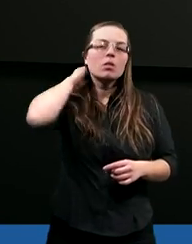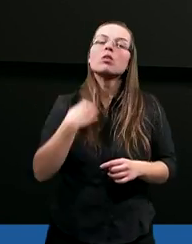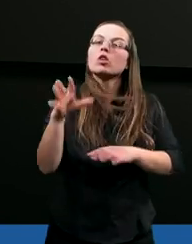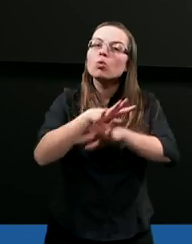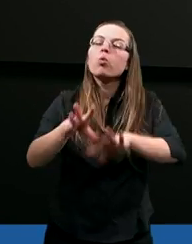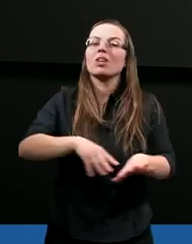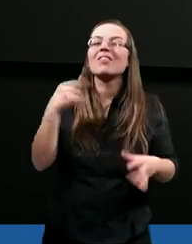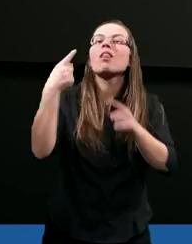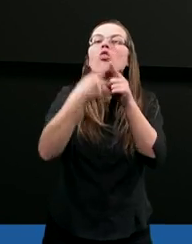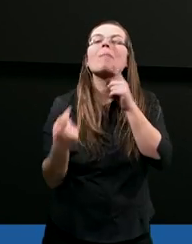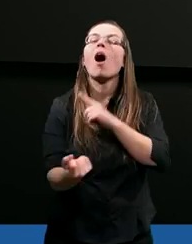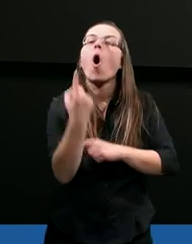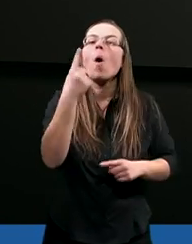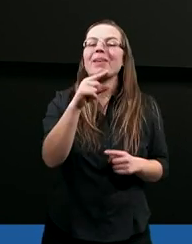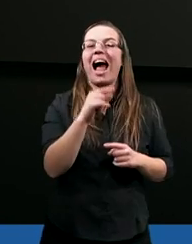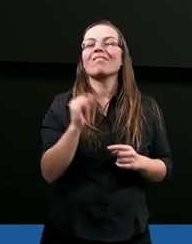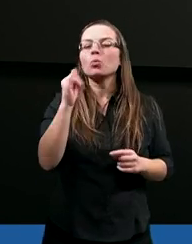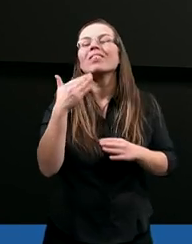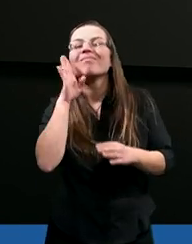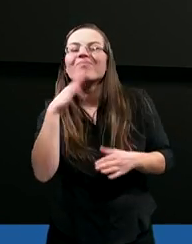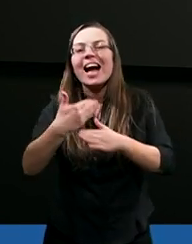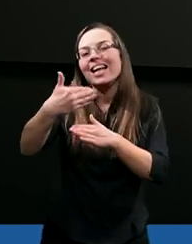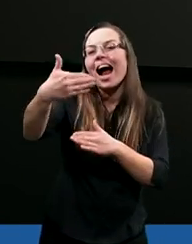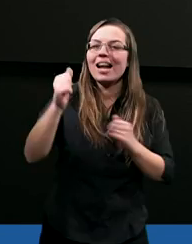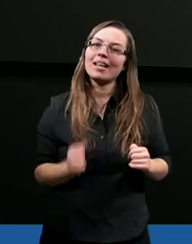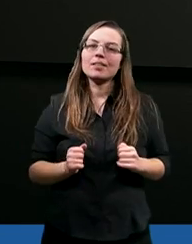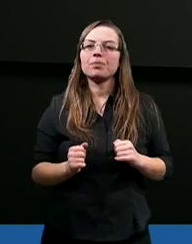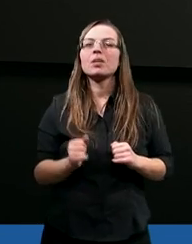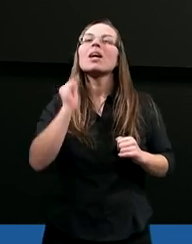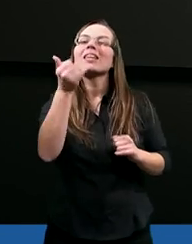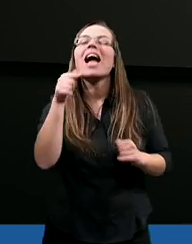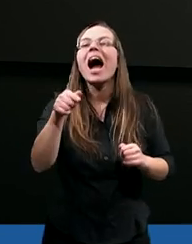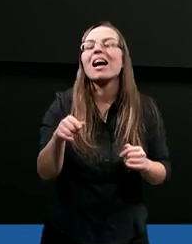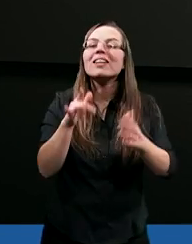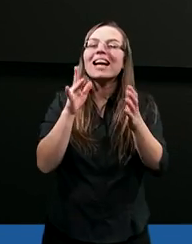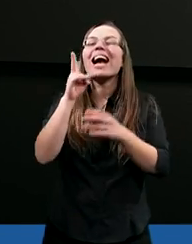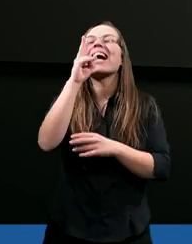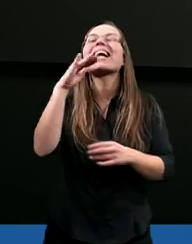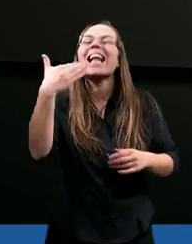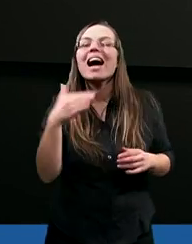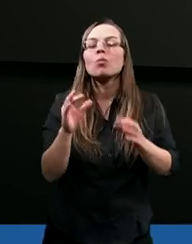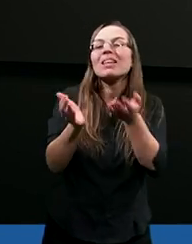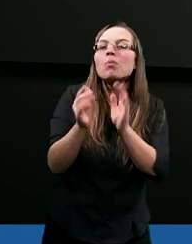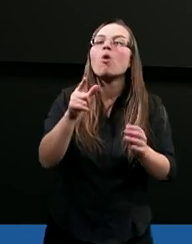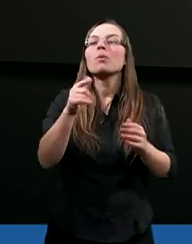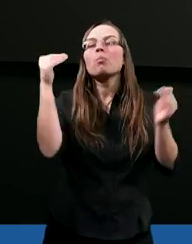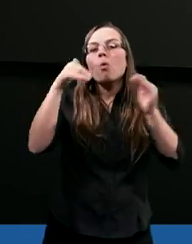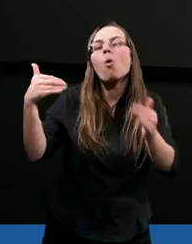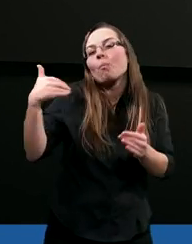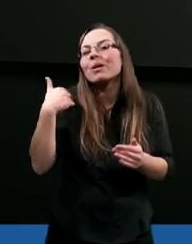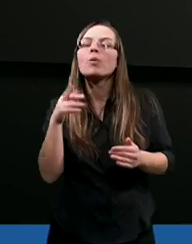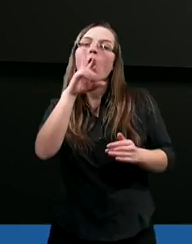Duch Święty dopiero objawi mi i tak dalej, i tak dalej. To jakie jest kryterium, po którym mógłbym